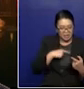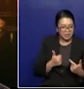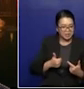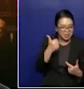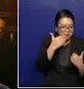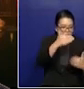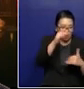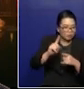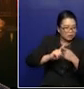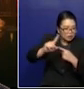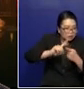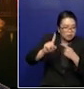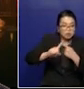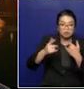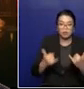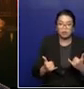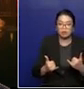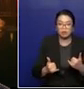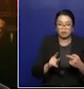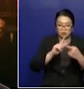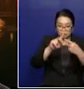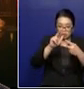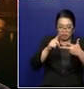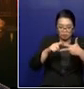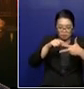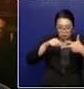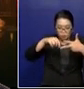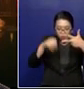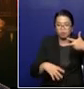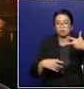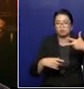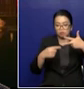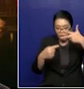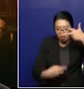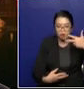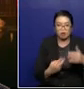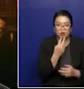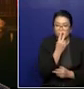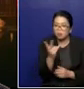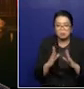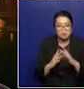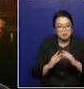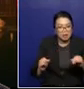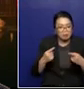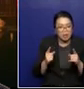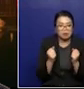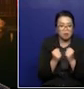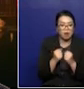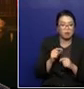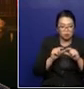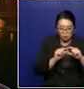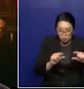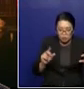ไรขึ้นฮะแล้วเราจะอยู่กันได้หรือครับหันไปทางไหนก็มีแต่ความมืดมิดฮะแต่ความน่ากลัวไปอยู่ตรงสีเขียว